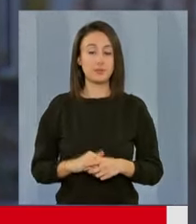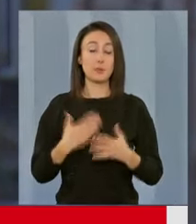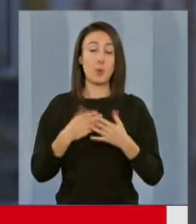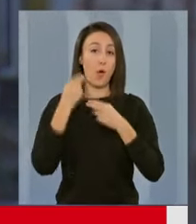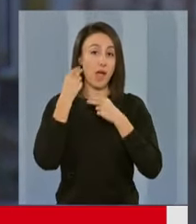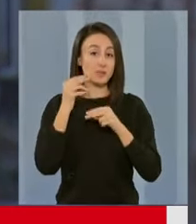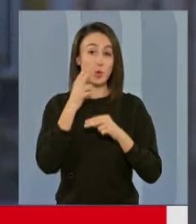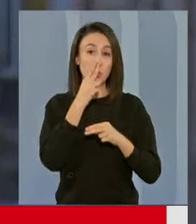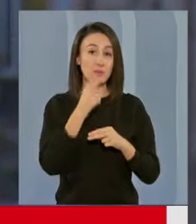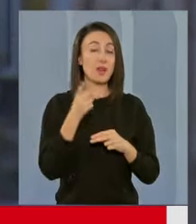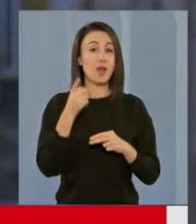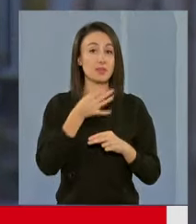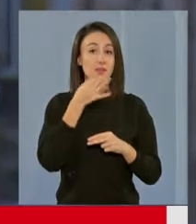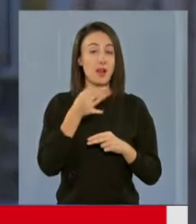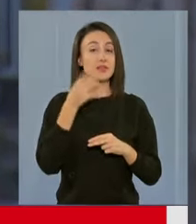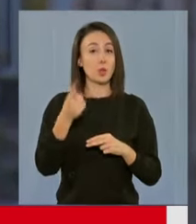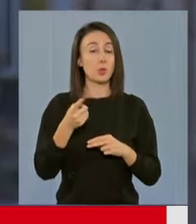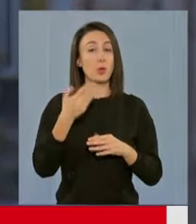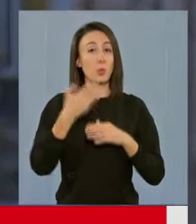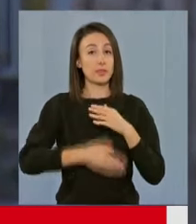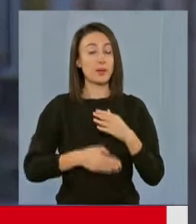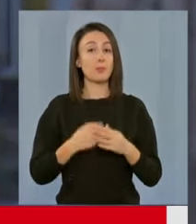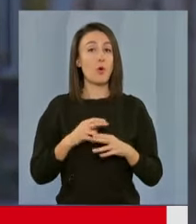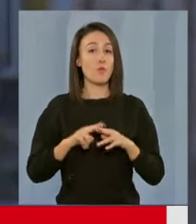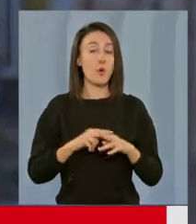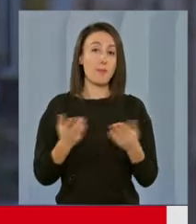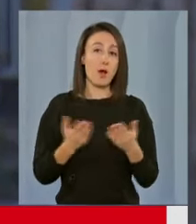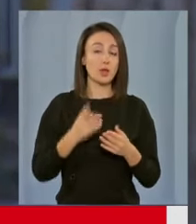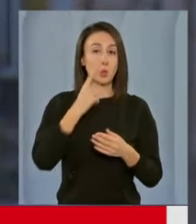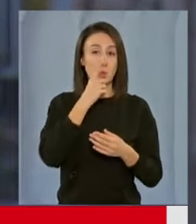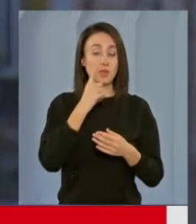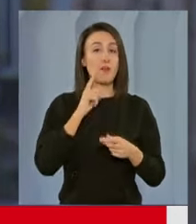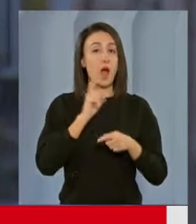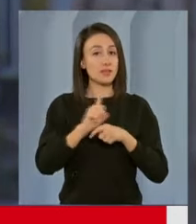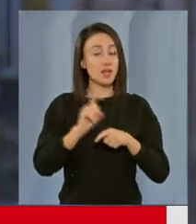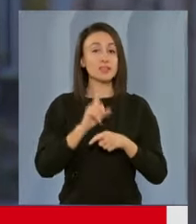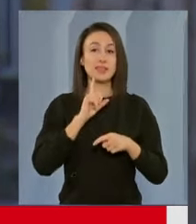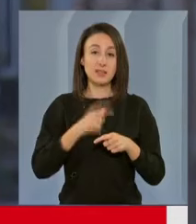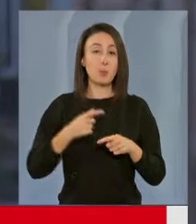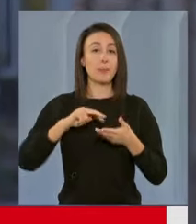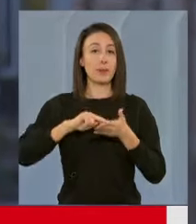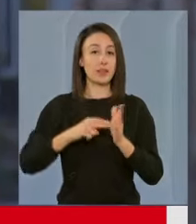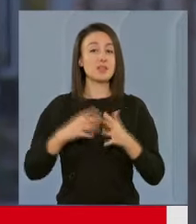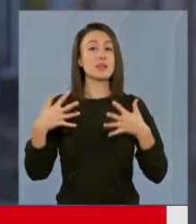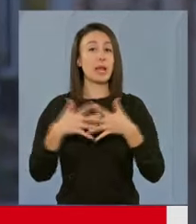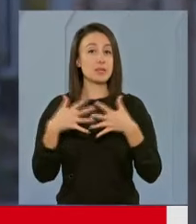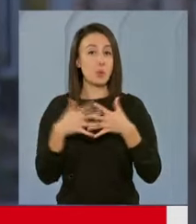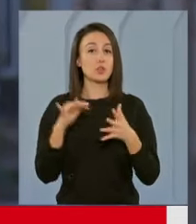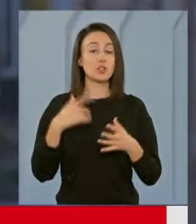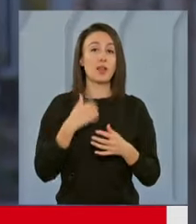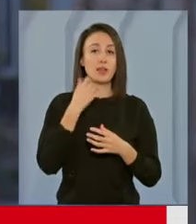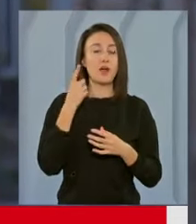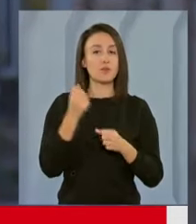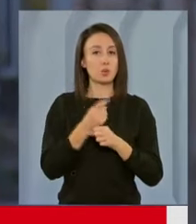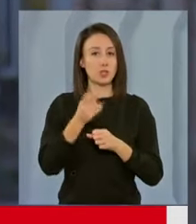a da explicații cu privire la declarațiile sale recente potrivit cărora Rusia ne va ataca și trebuie să fim pregătiți de război, iar de când a